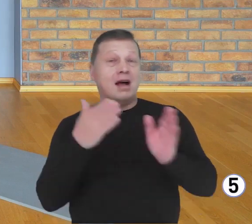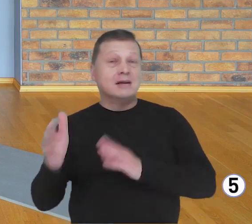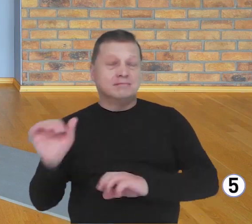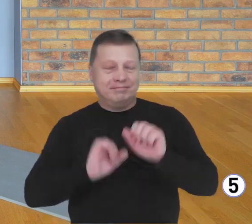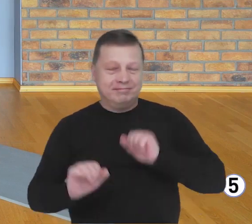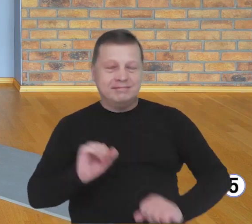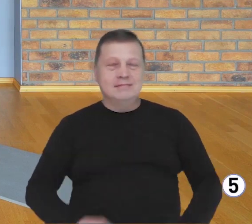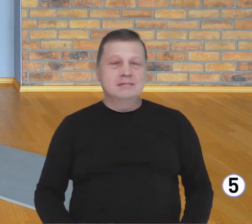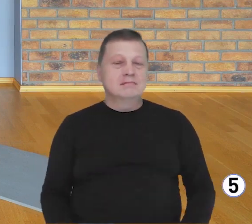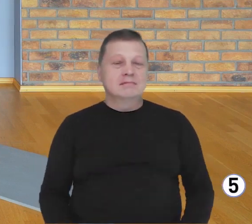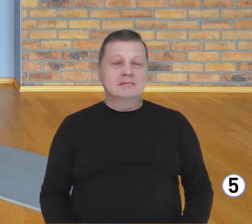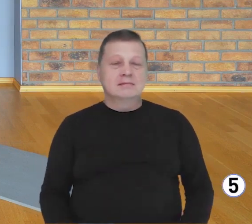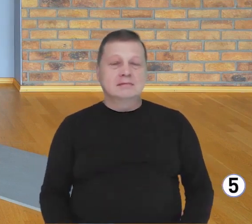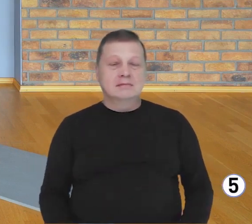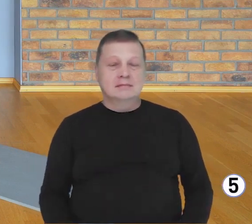Kolejne ćwiczenie.